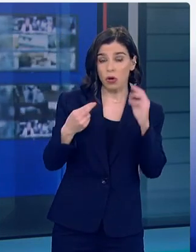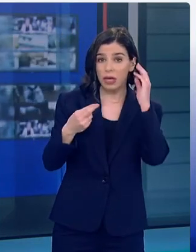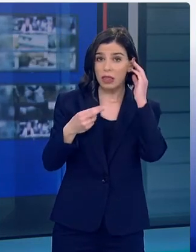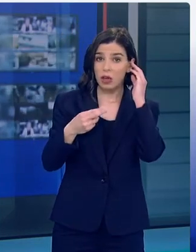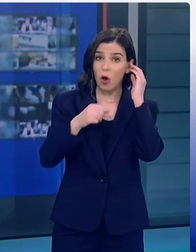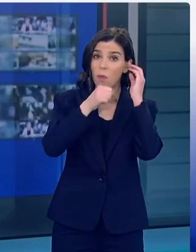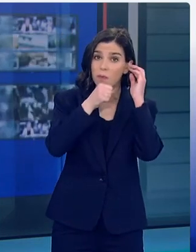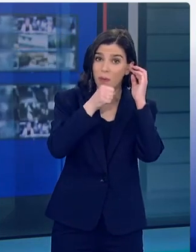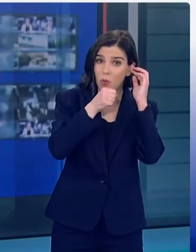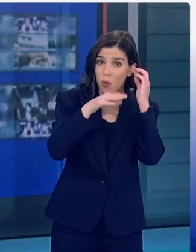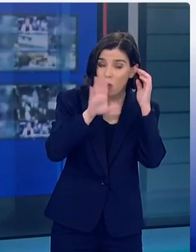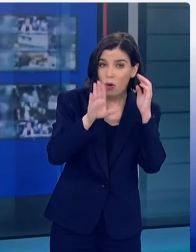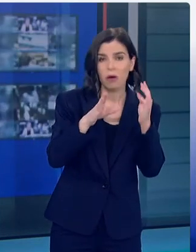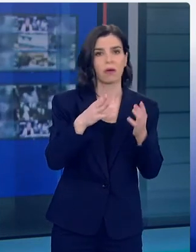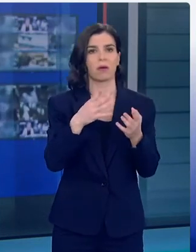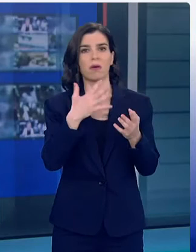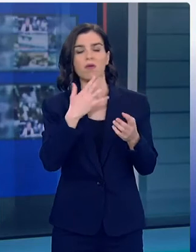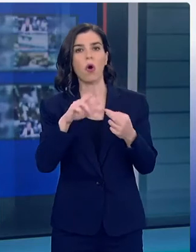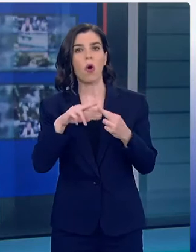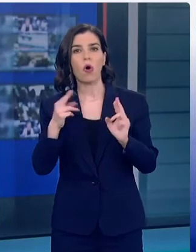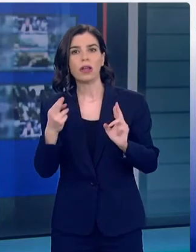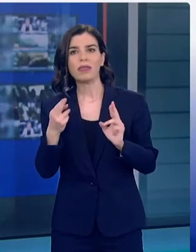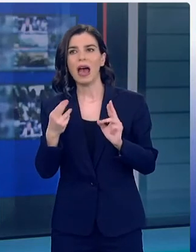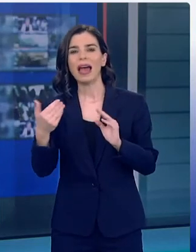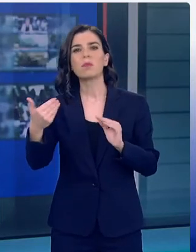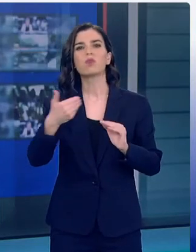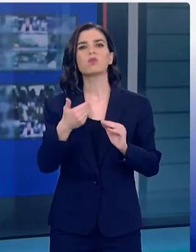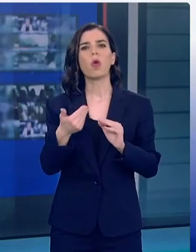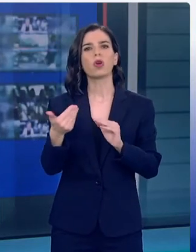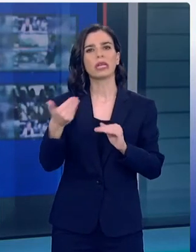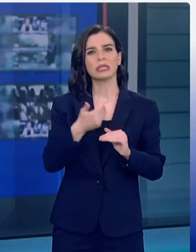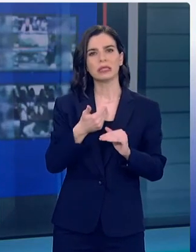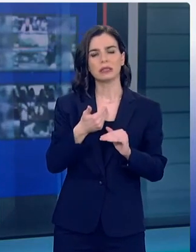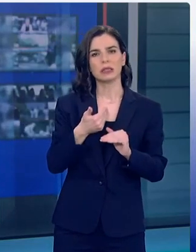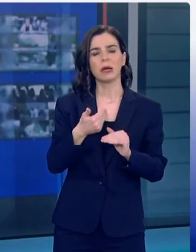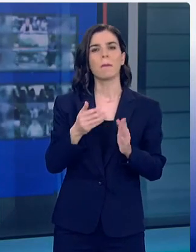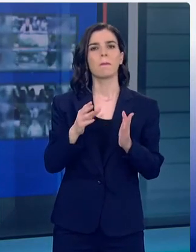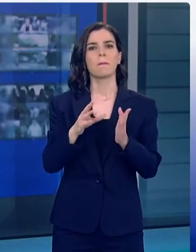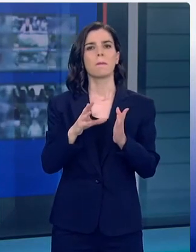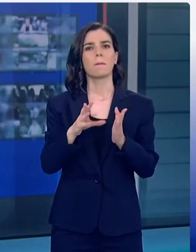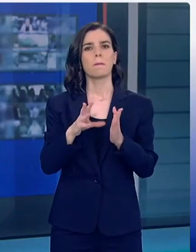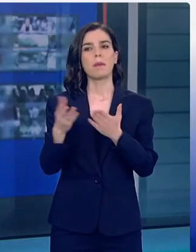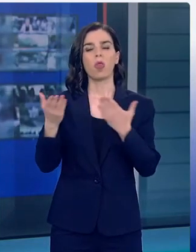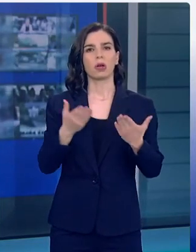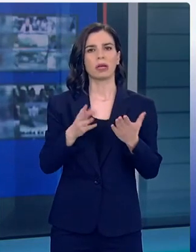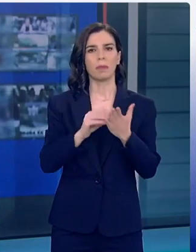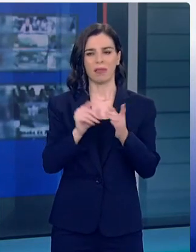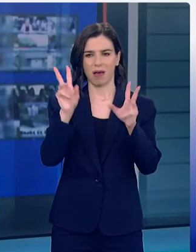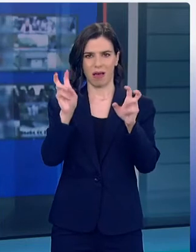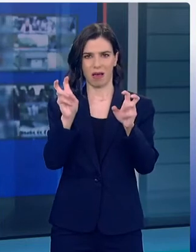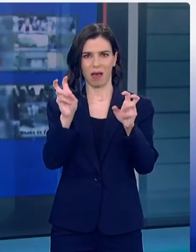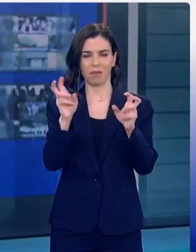γύρας του ανθρώπου ή σχέση με τα γονίδια της υποδοχής, όπως ονομάζουμε, τις οποίες χρησιμοποιεί ο οργανισμός, ο ιός, για να μπει στον οργανισμό